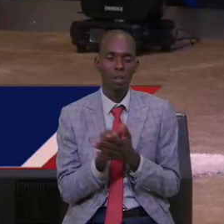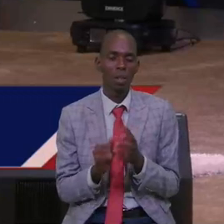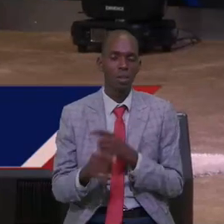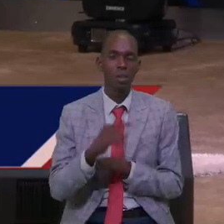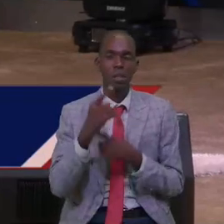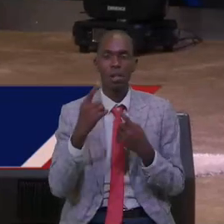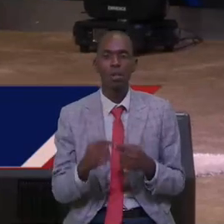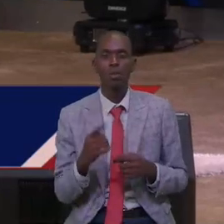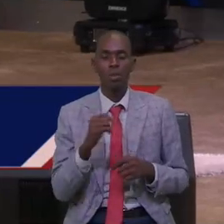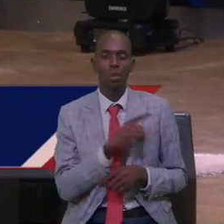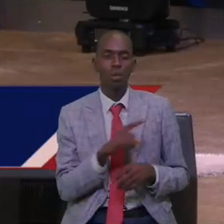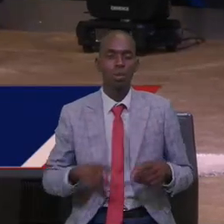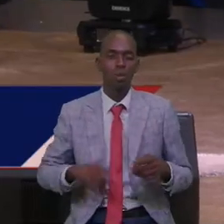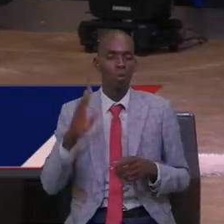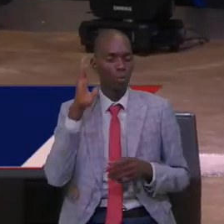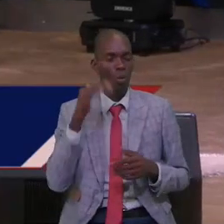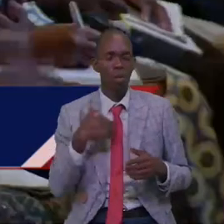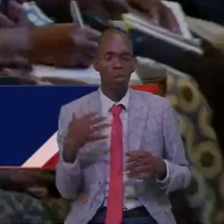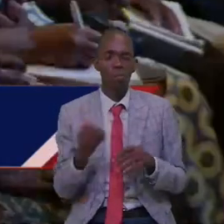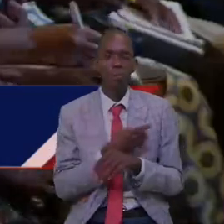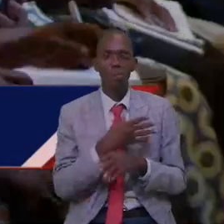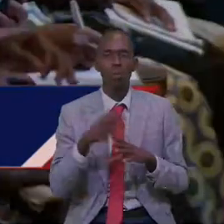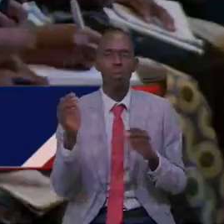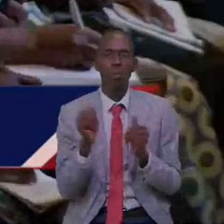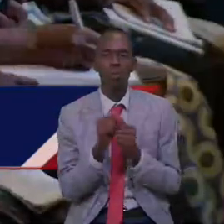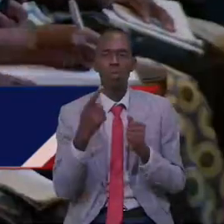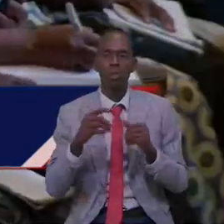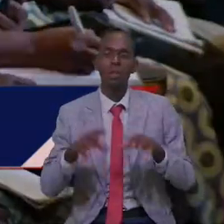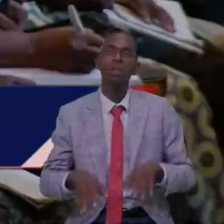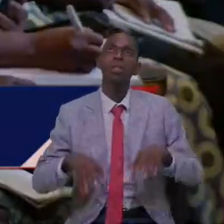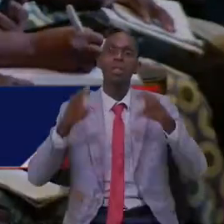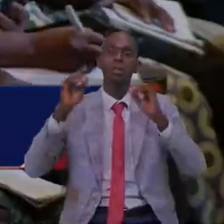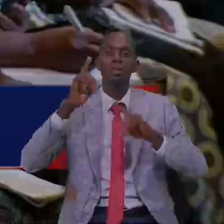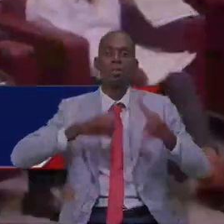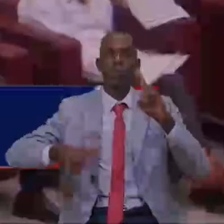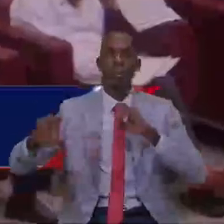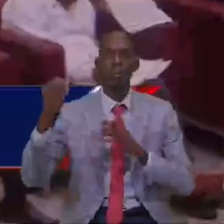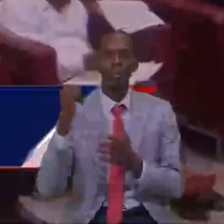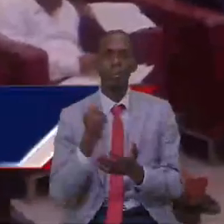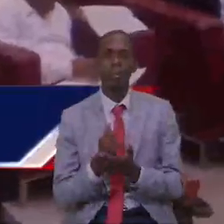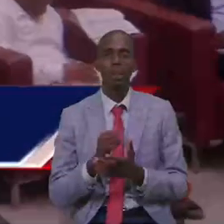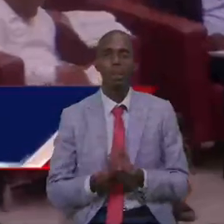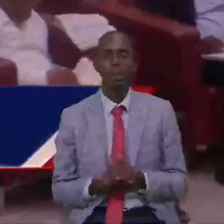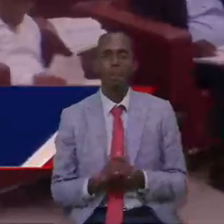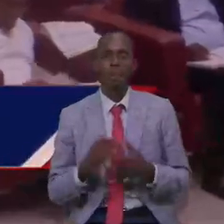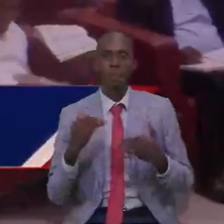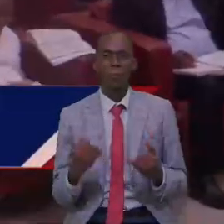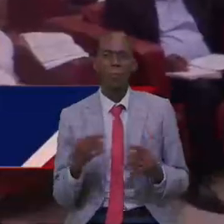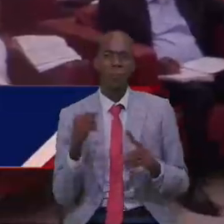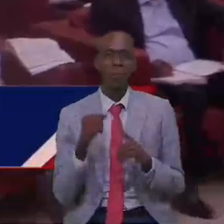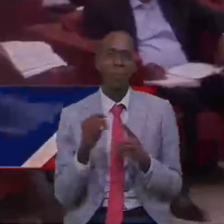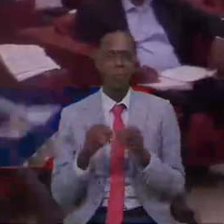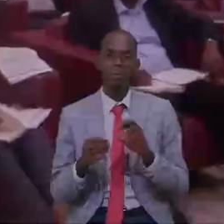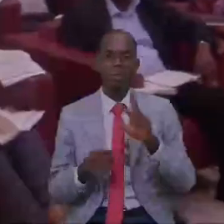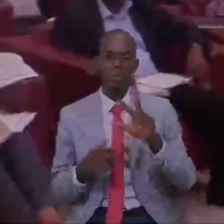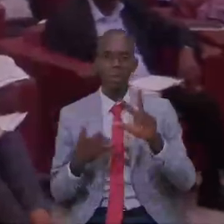arrive, que le Seigneur vous emporte à l'enlèvement. Je crois que vous allez dire amen. Allons au troisième